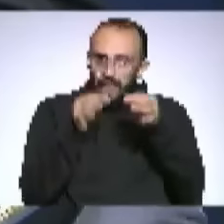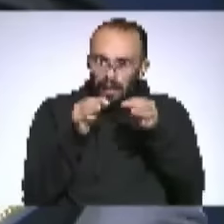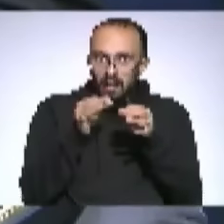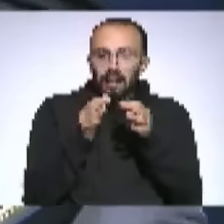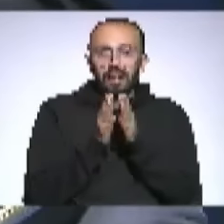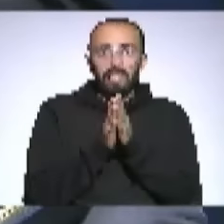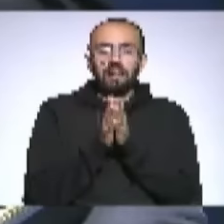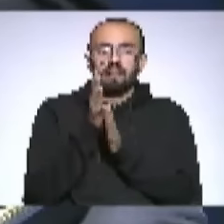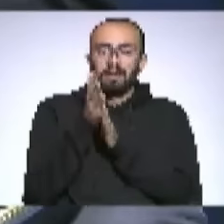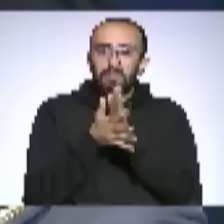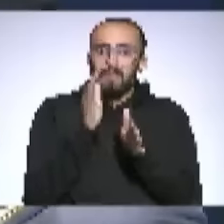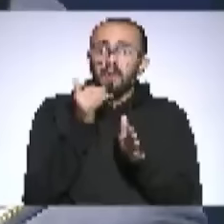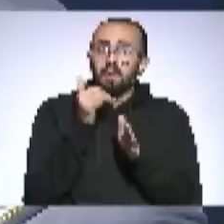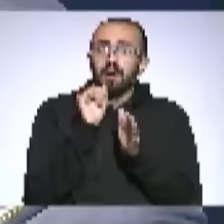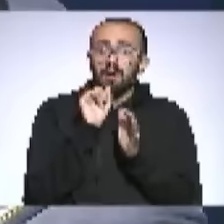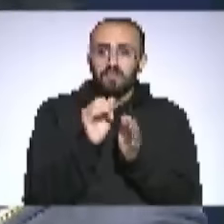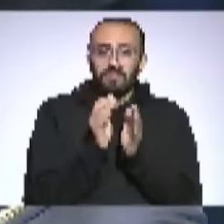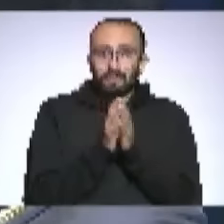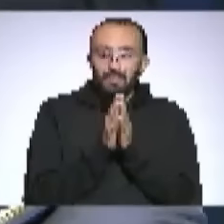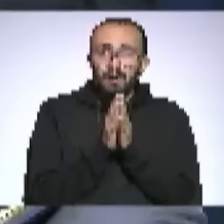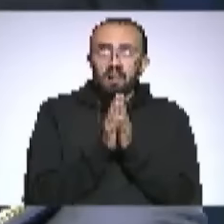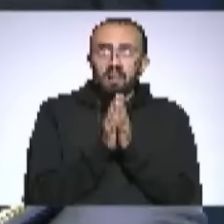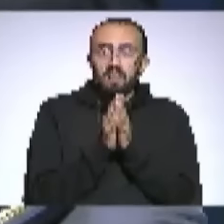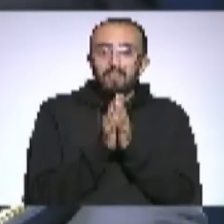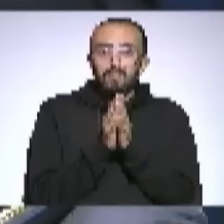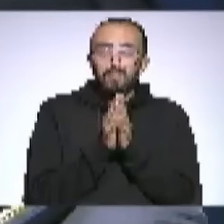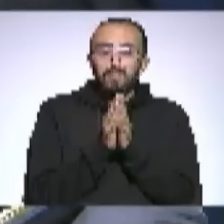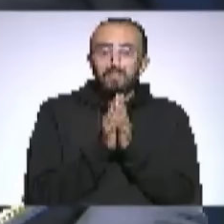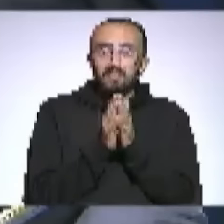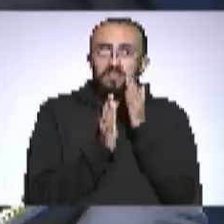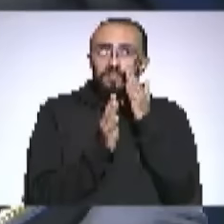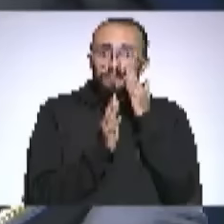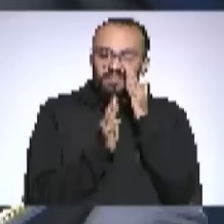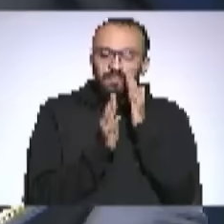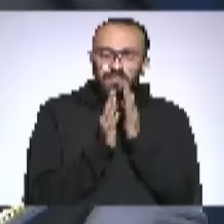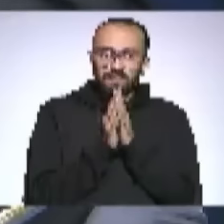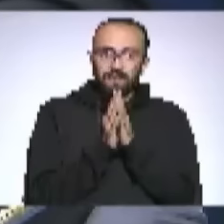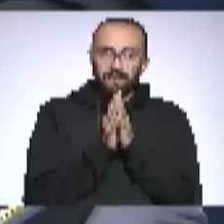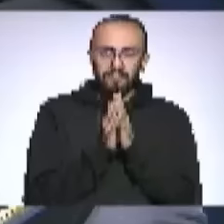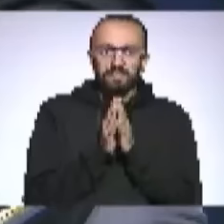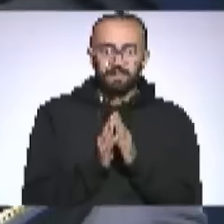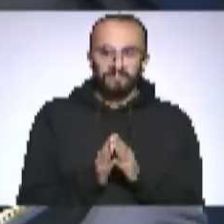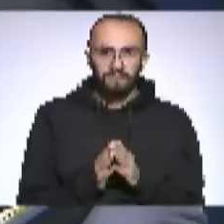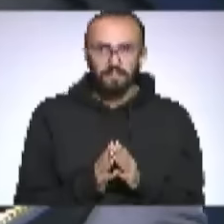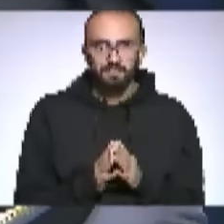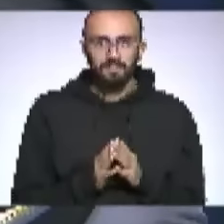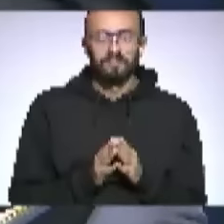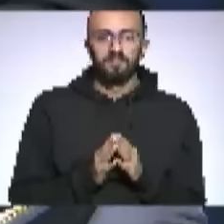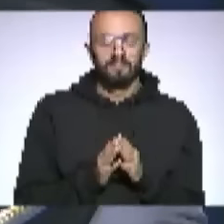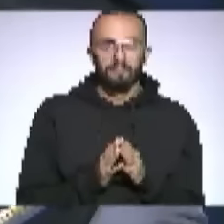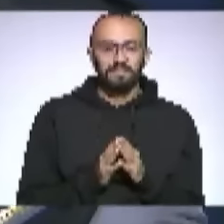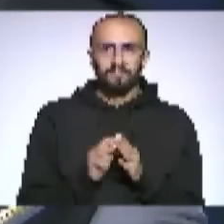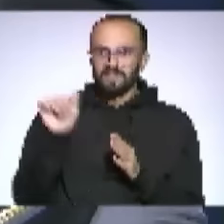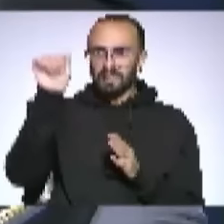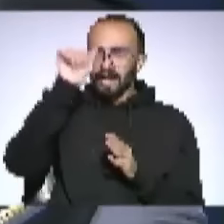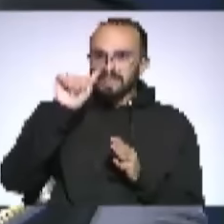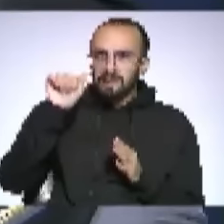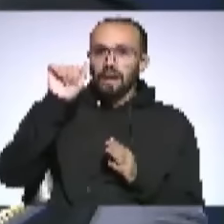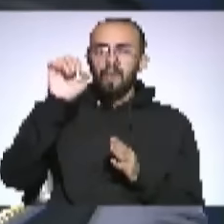العربيه العربيه زي ما كنا في مشكله من شويه بنتكلم على الجنسيات بتاع شر اس اللي موجودين هناك